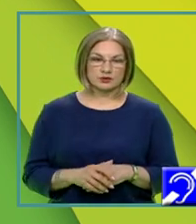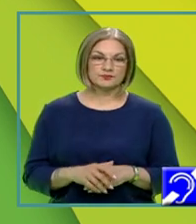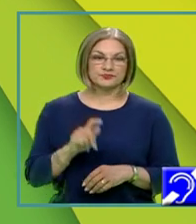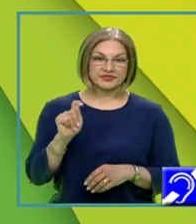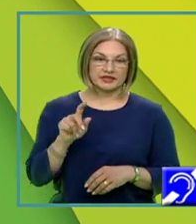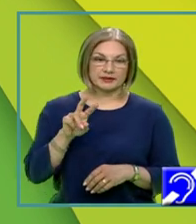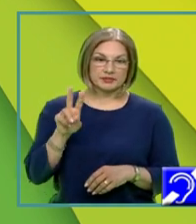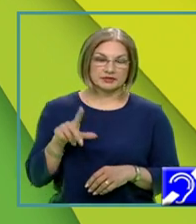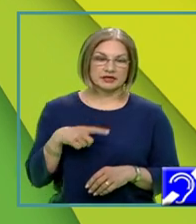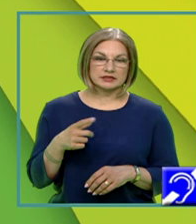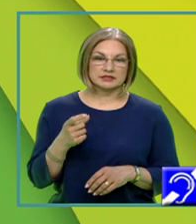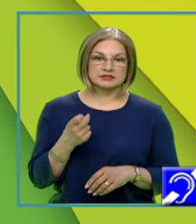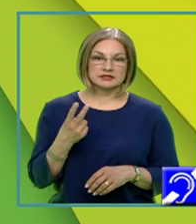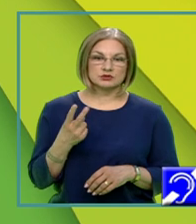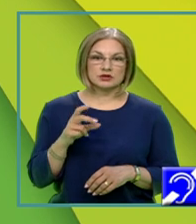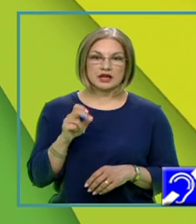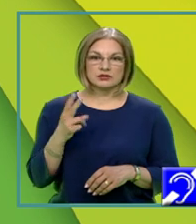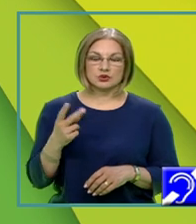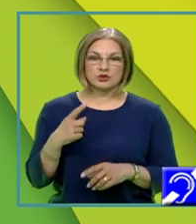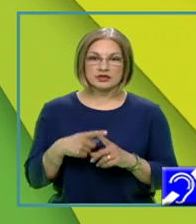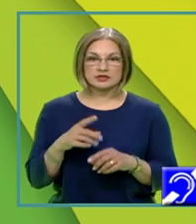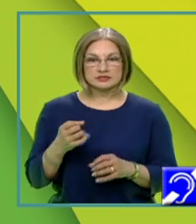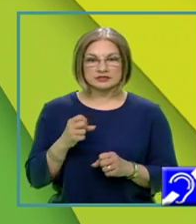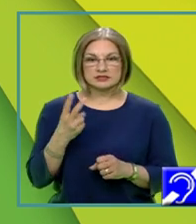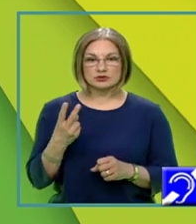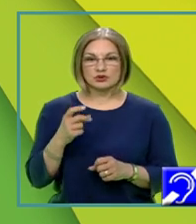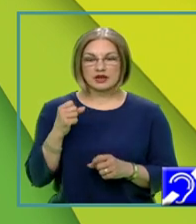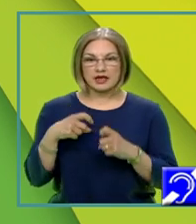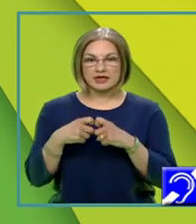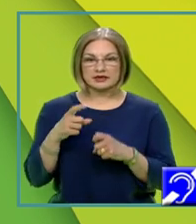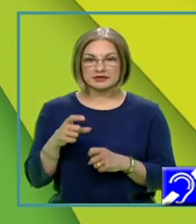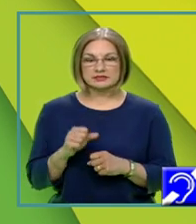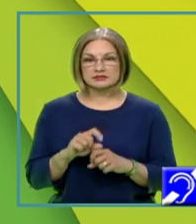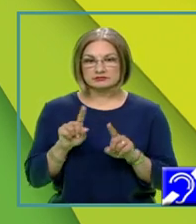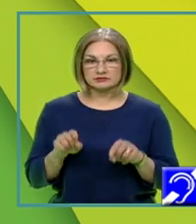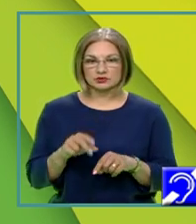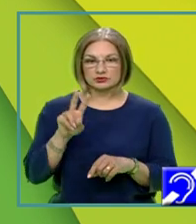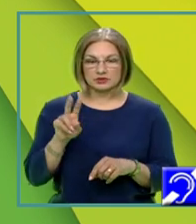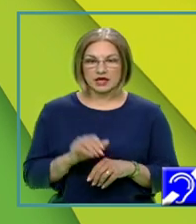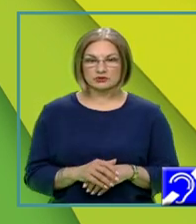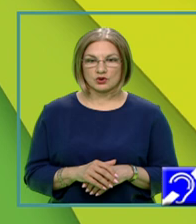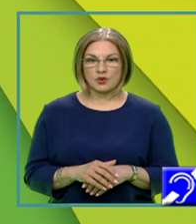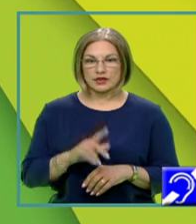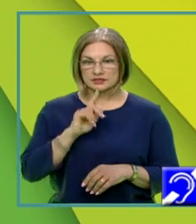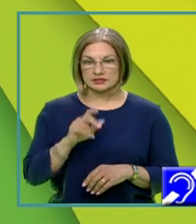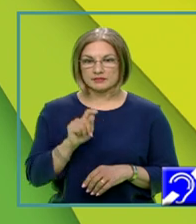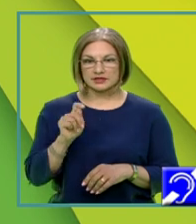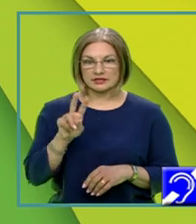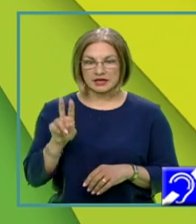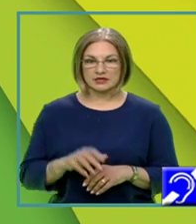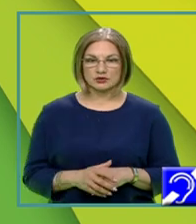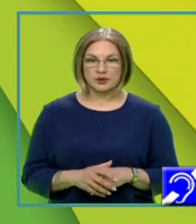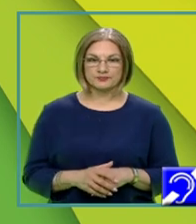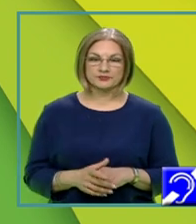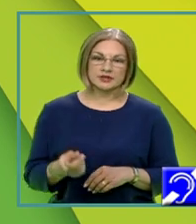din 2 la 2 x care se poate scrie 2 la x totul la a doua adică te la a doua